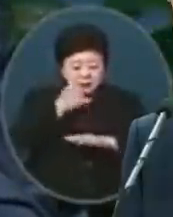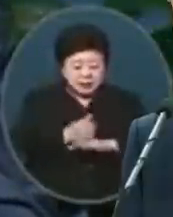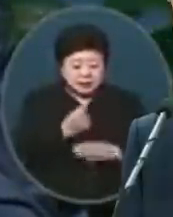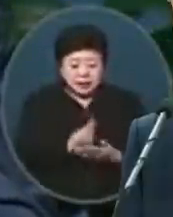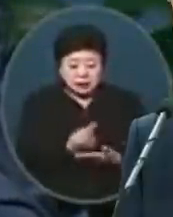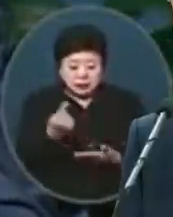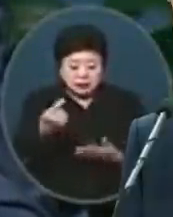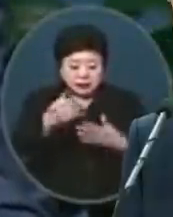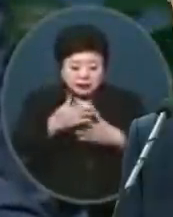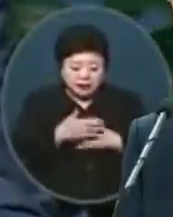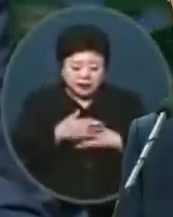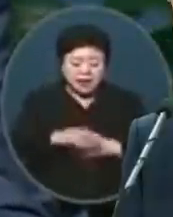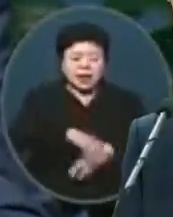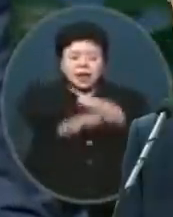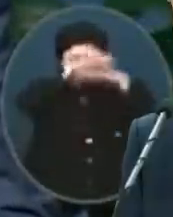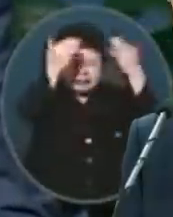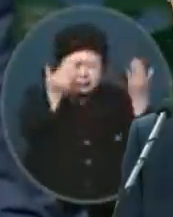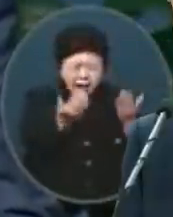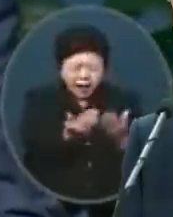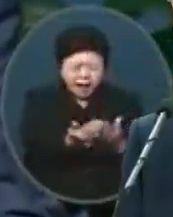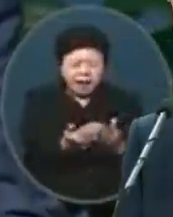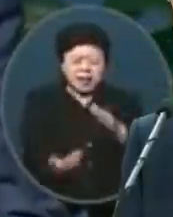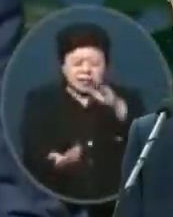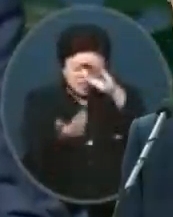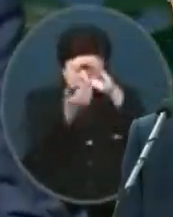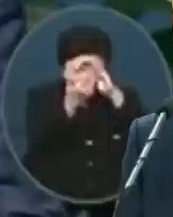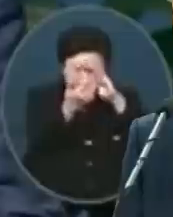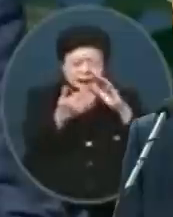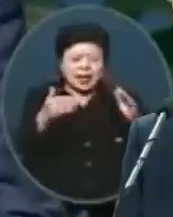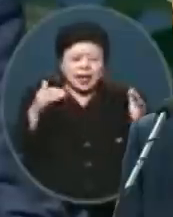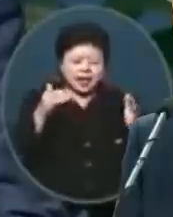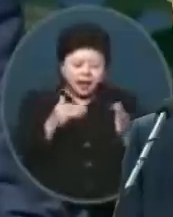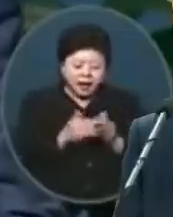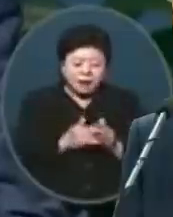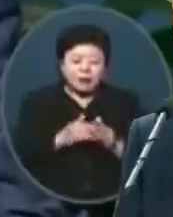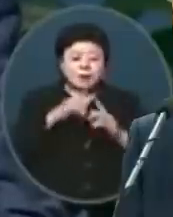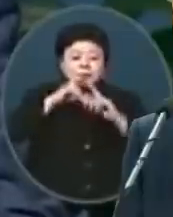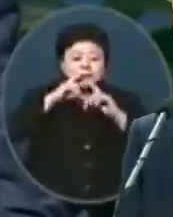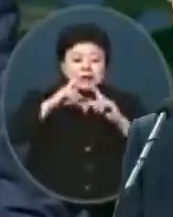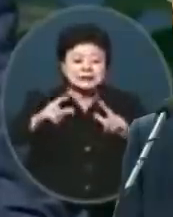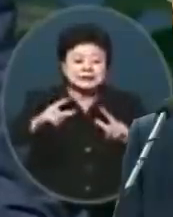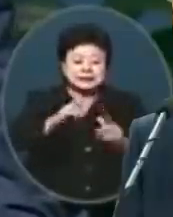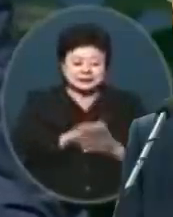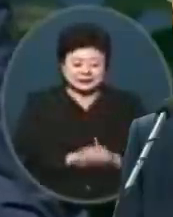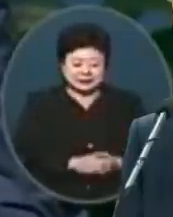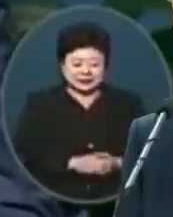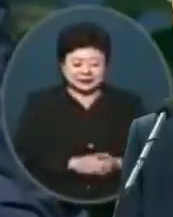내가 다 이루었다고 고개를 숙였습니다.